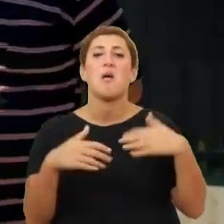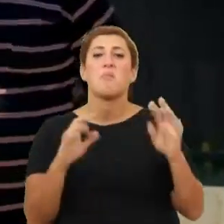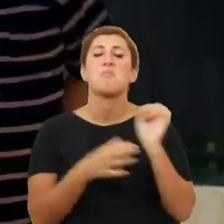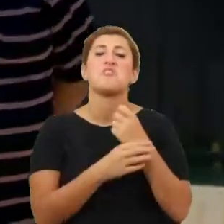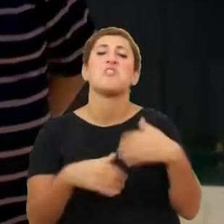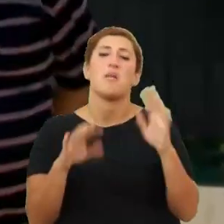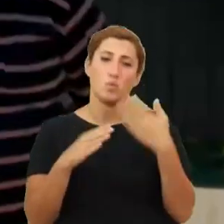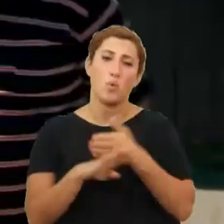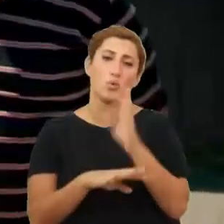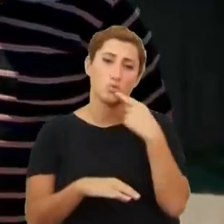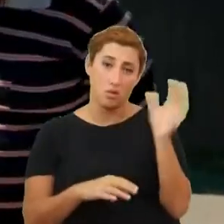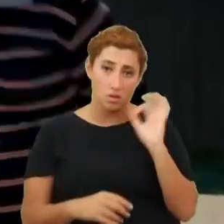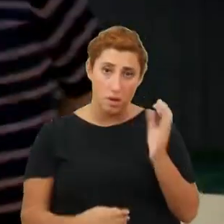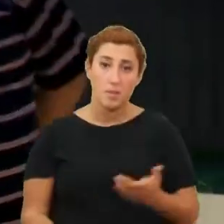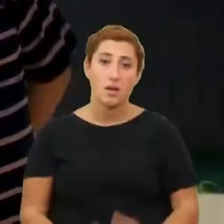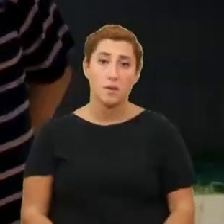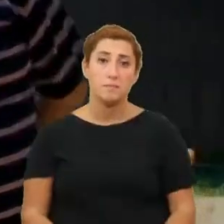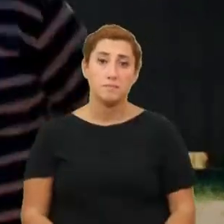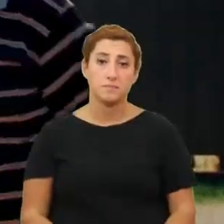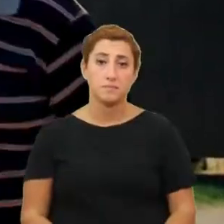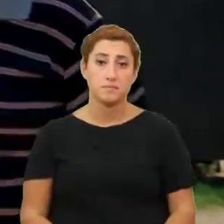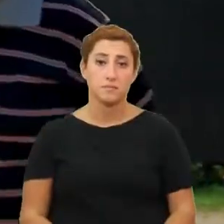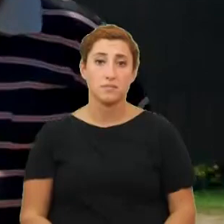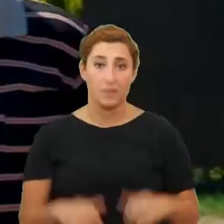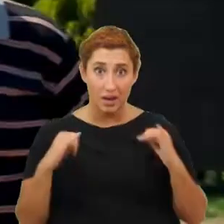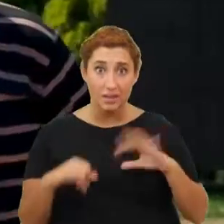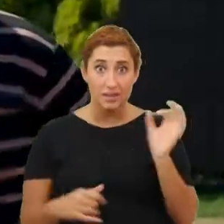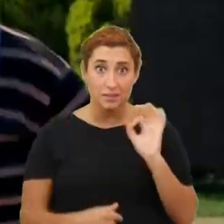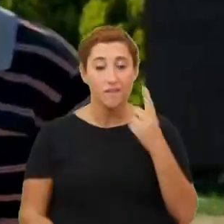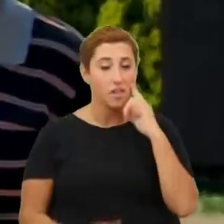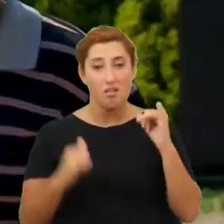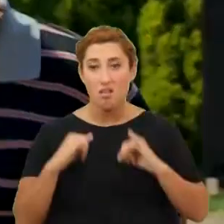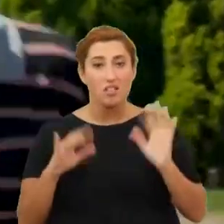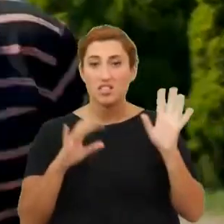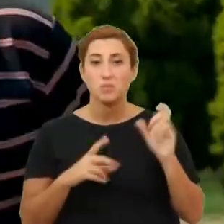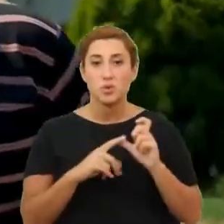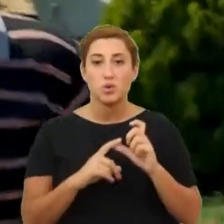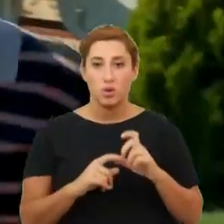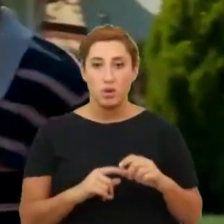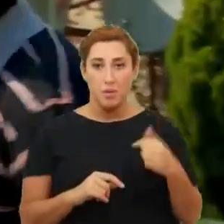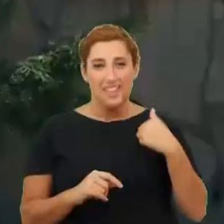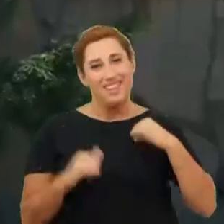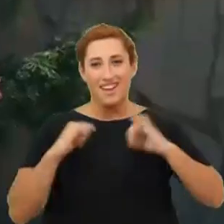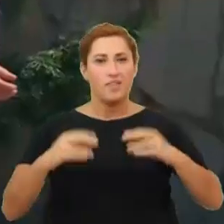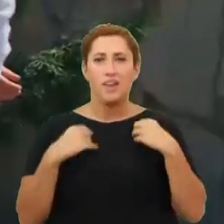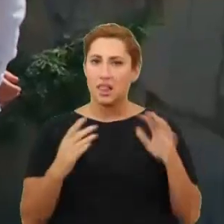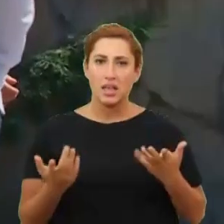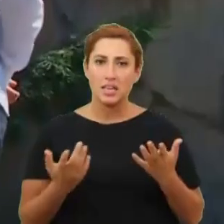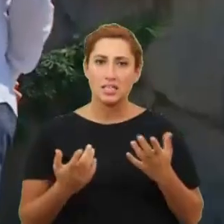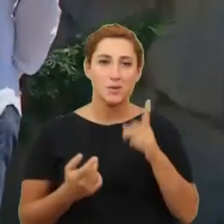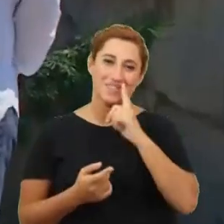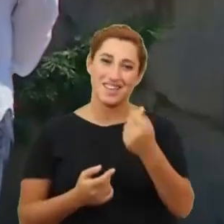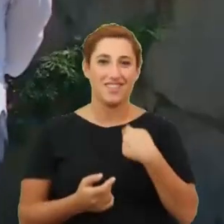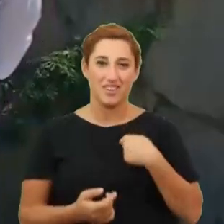He. Beceremez ya. Doğru söylüyorsun. Tabii ya. Oh. Rahatladın değil mi? Vallahi rahatladım Şükrü. Beni de rahatlatsana. Nasıl yani? Bir